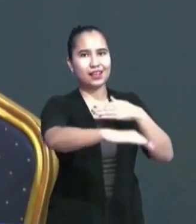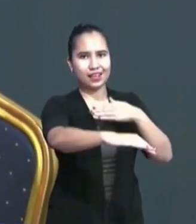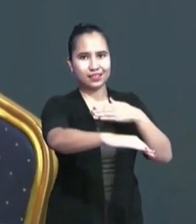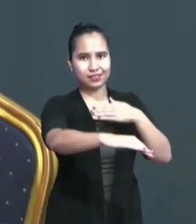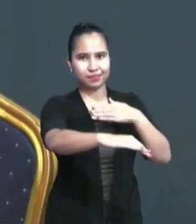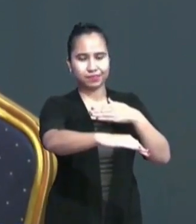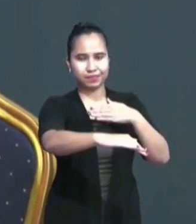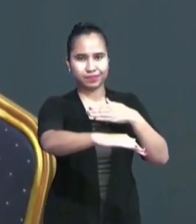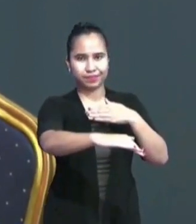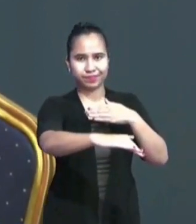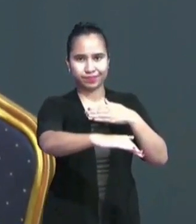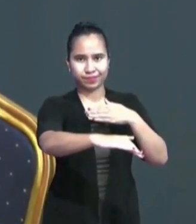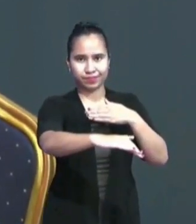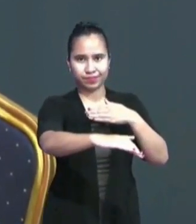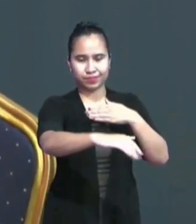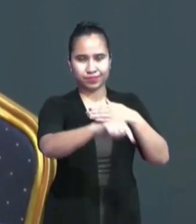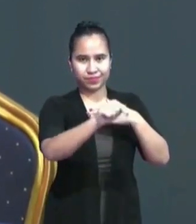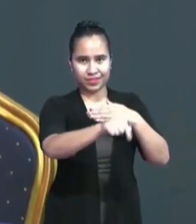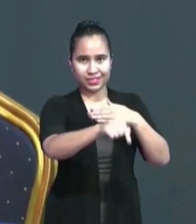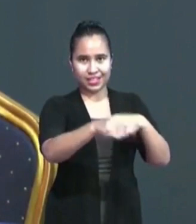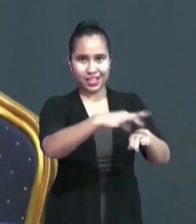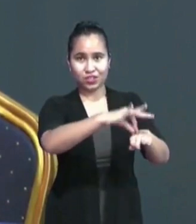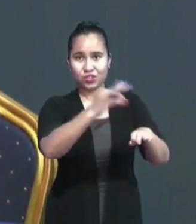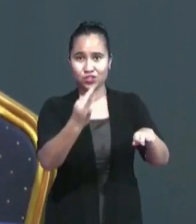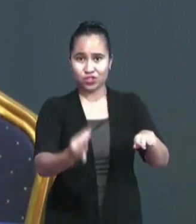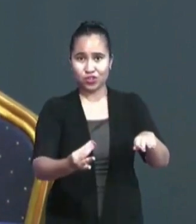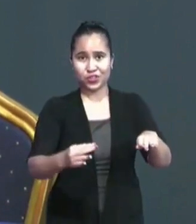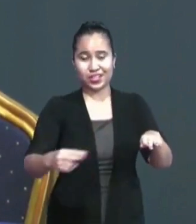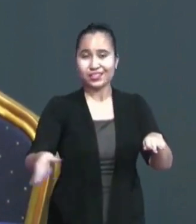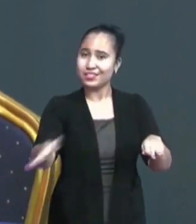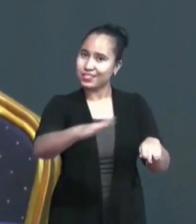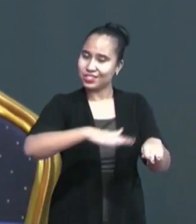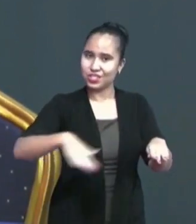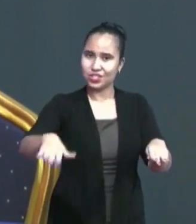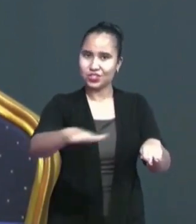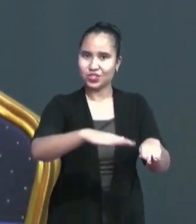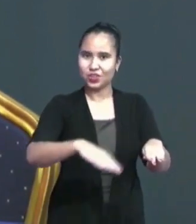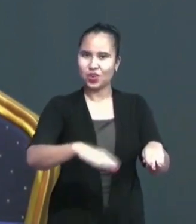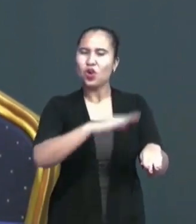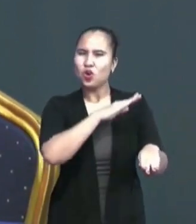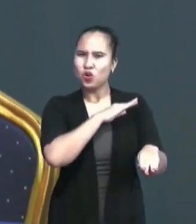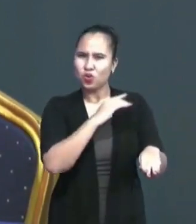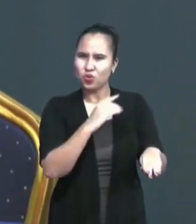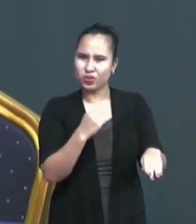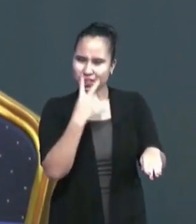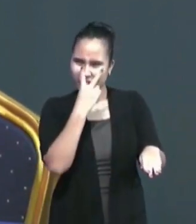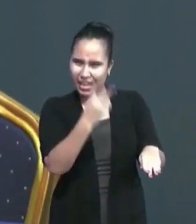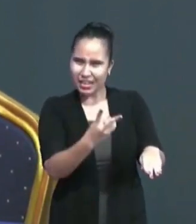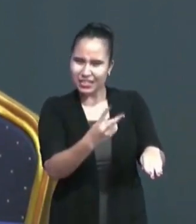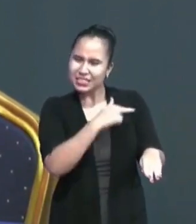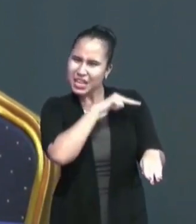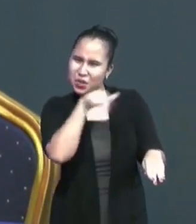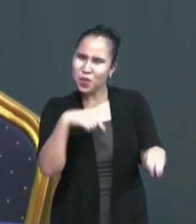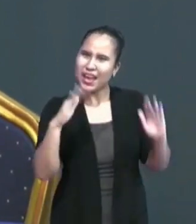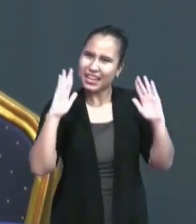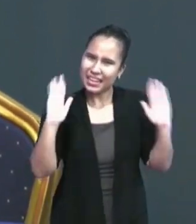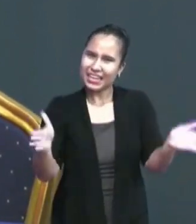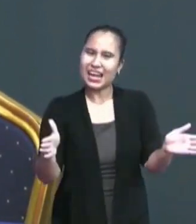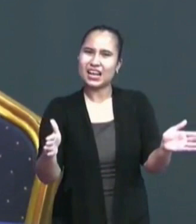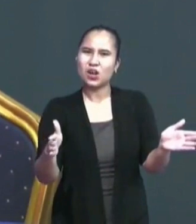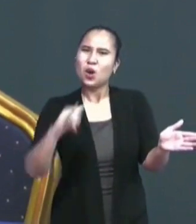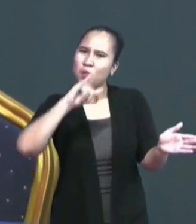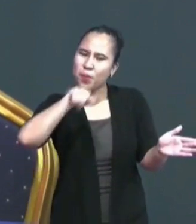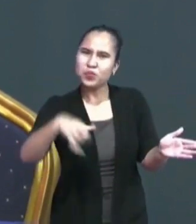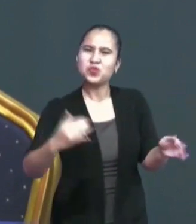de hand van zijn gezondheidssituatie, gaat dat land ook na. Zijn we klaar om nu weer een